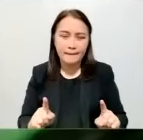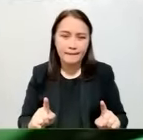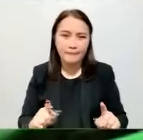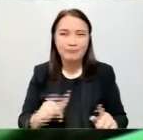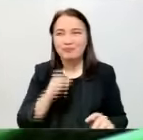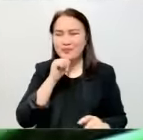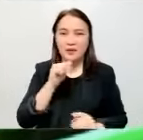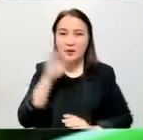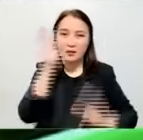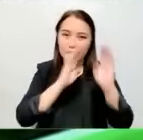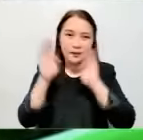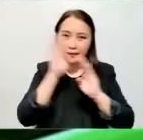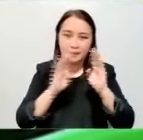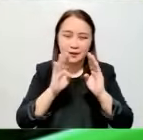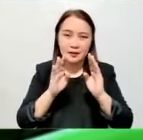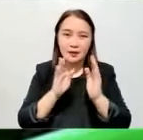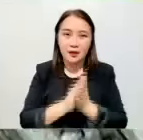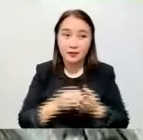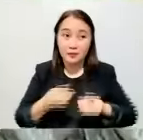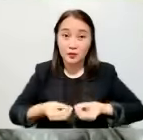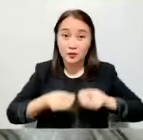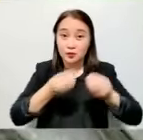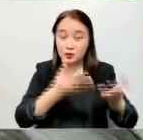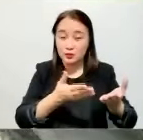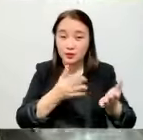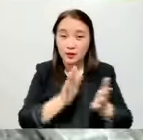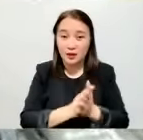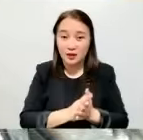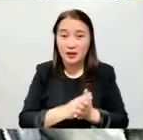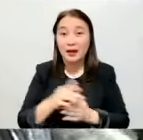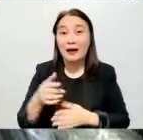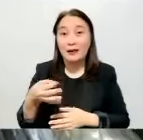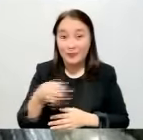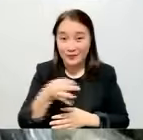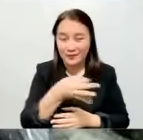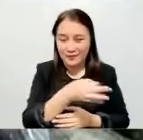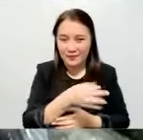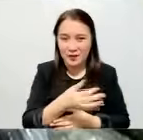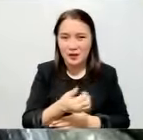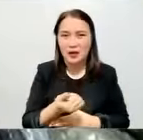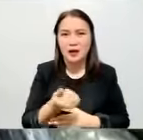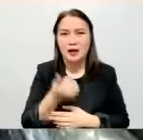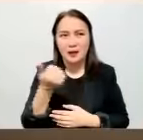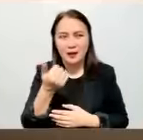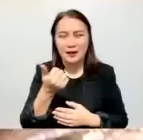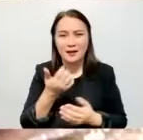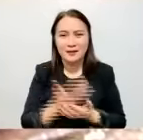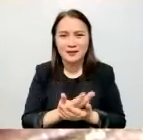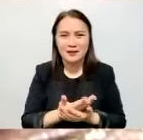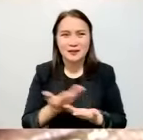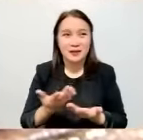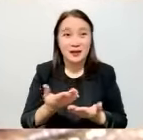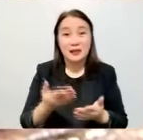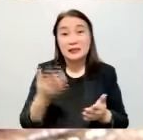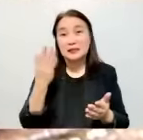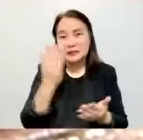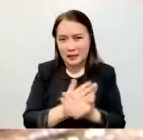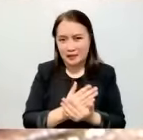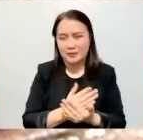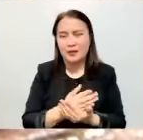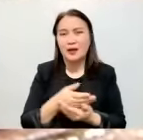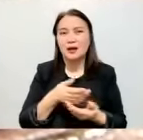supply ng galunggong, lalo't pinayagan na ulit ang panghuhuli nito matapos ang ilang buwang pagpapatupad ng closed fishing season. Bukod sa